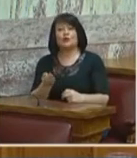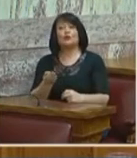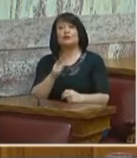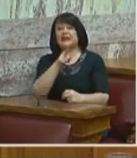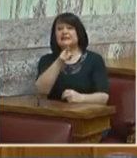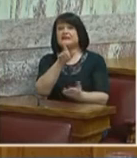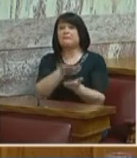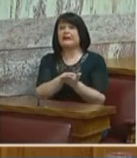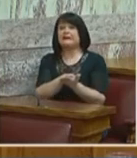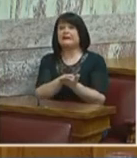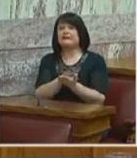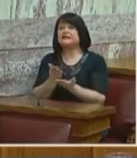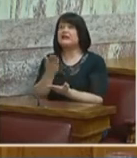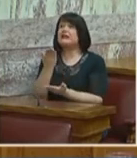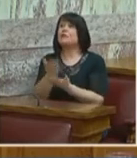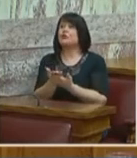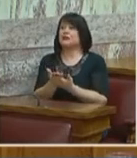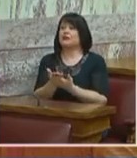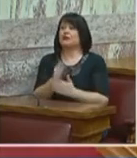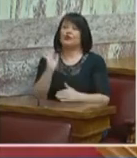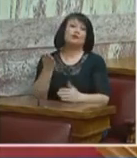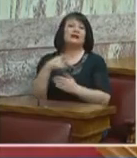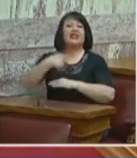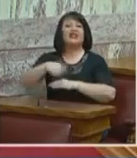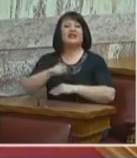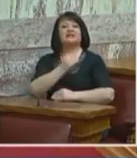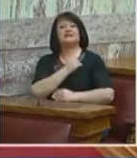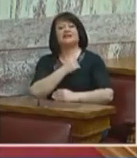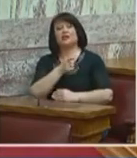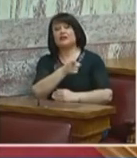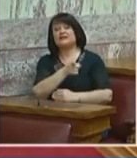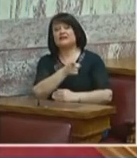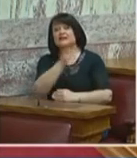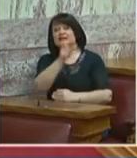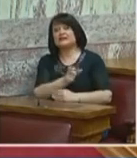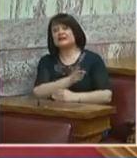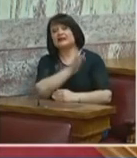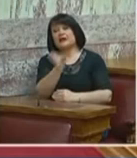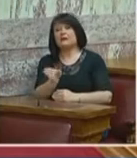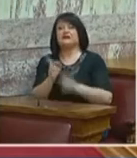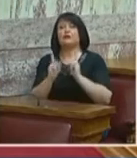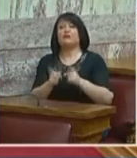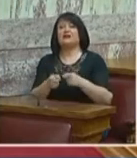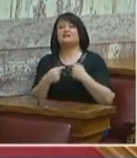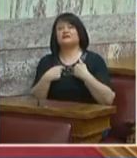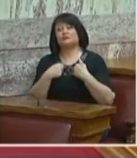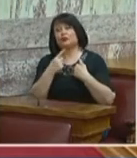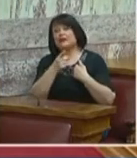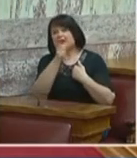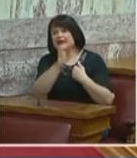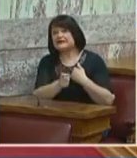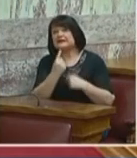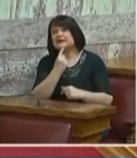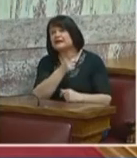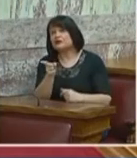μάρτυρα, όταν και αν με καλέσει η δικαιοσύνη, για να καταθέσετε εσείς τις αποφάσεις μου που πήρα ως υπουργός σε